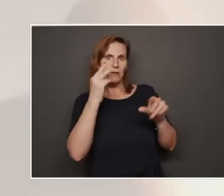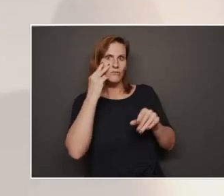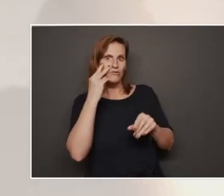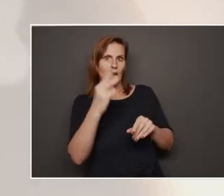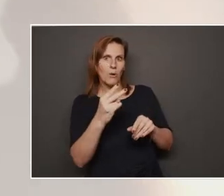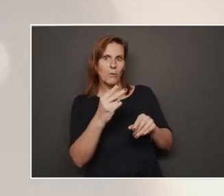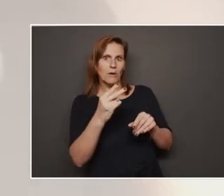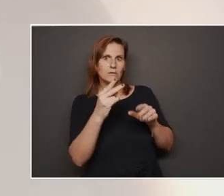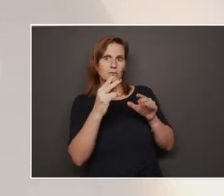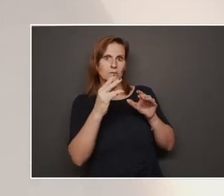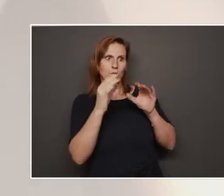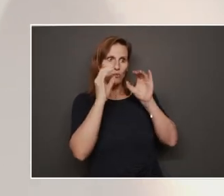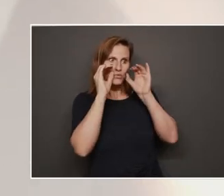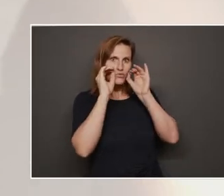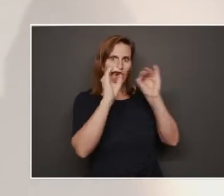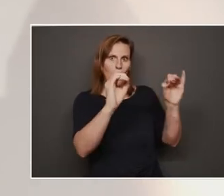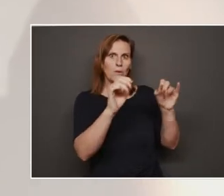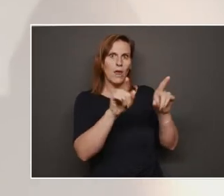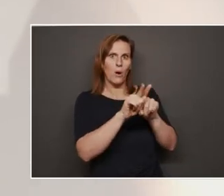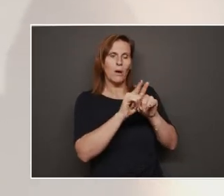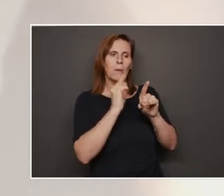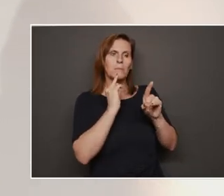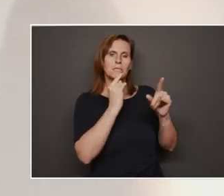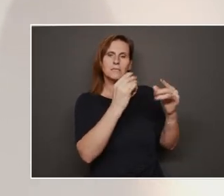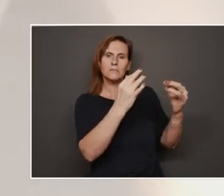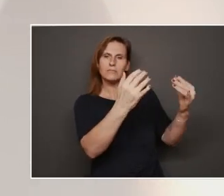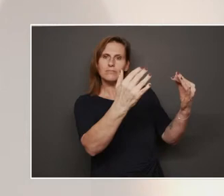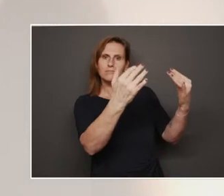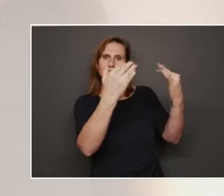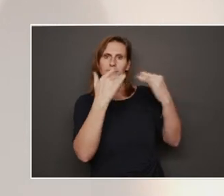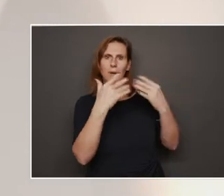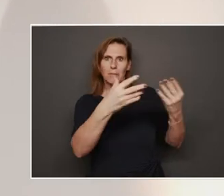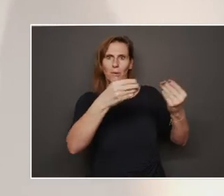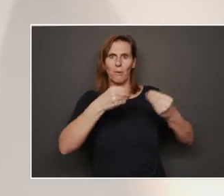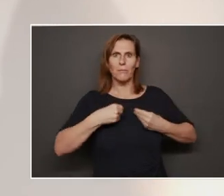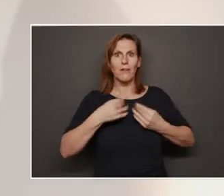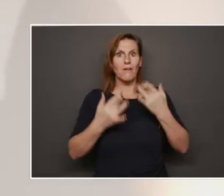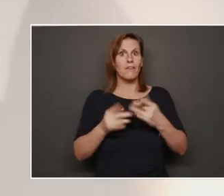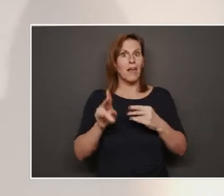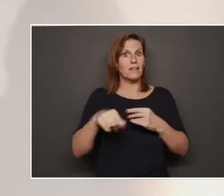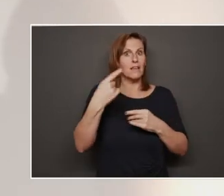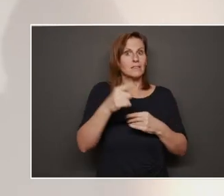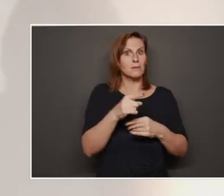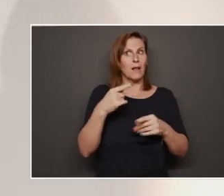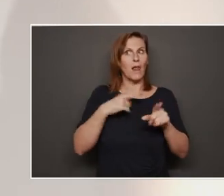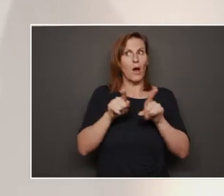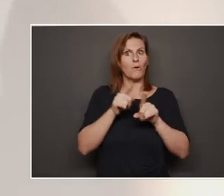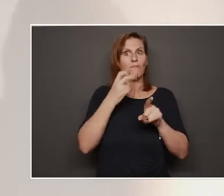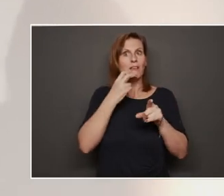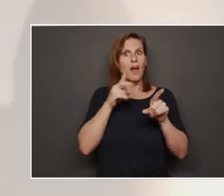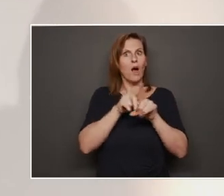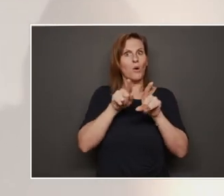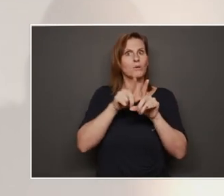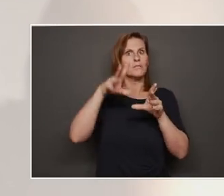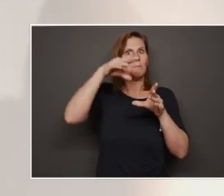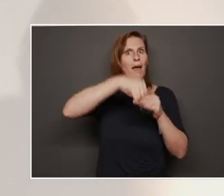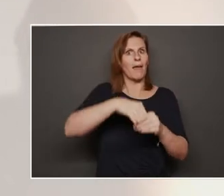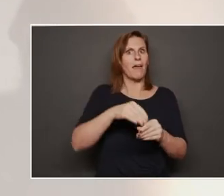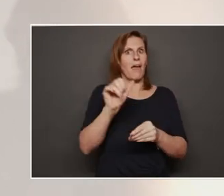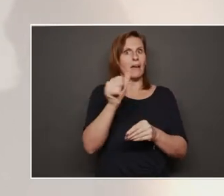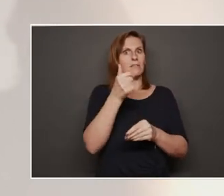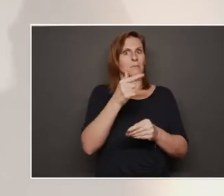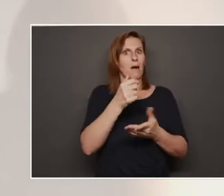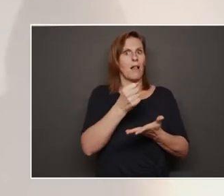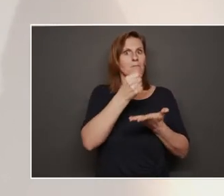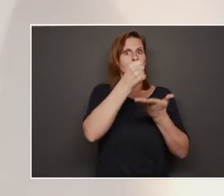jetzt ein bisschen inspiriert worden sind, vielleicht das nächste Mal dabei zu sein, wenn es um Erstauszeichnungen geht,